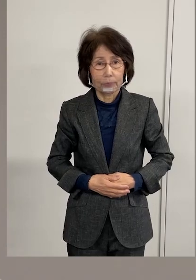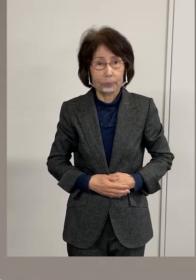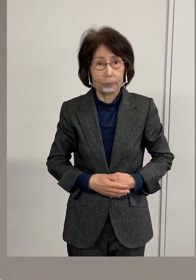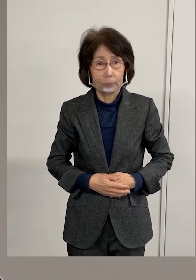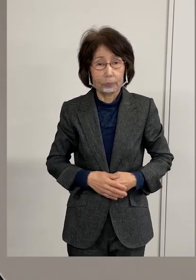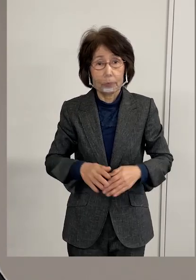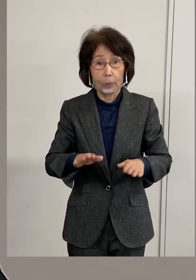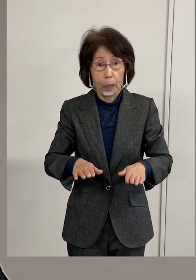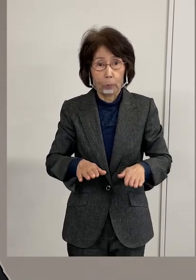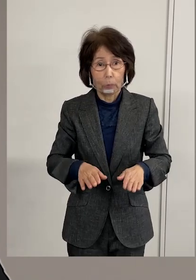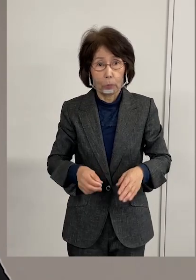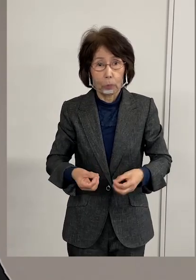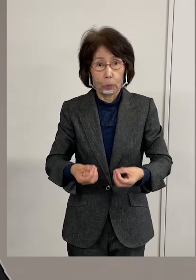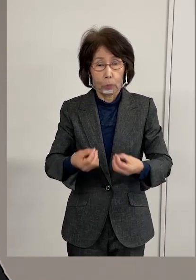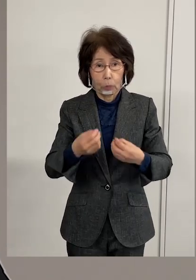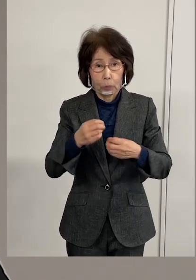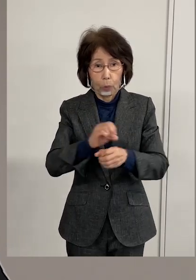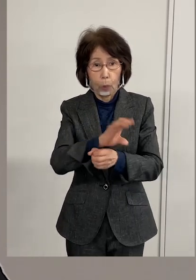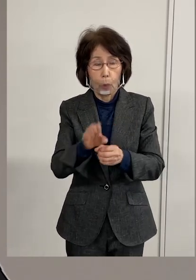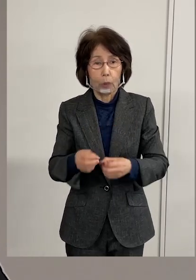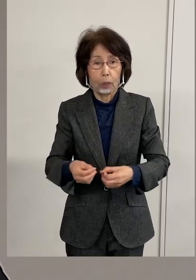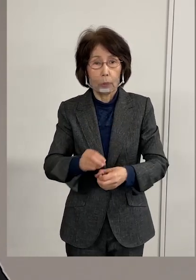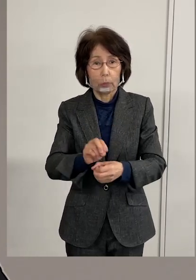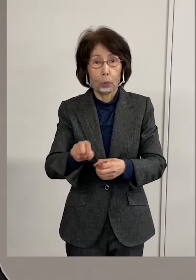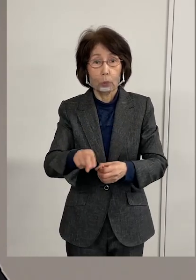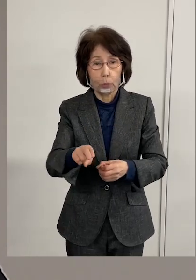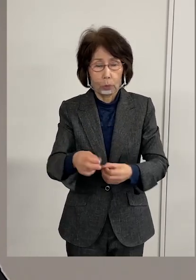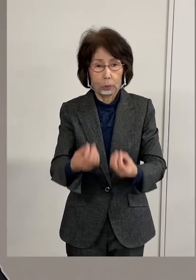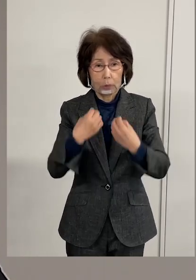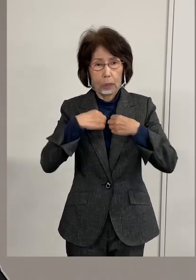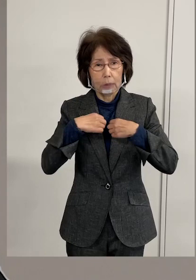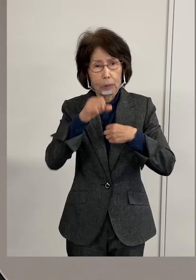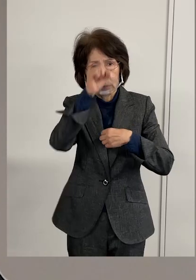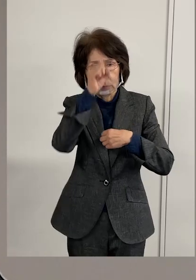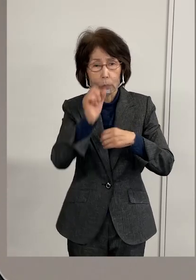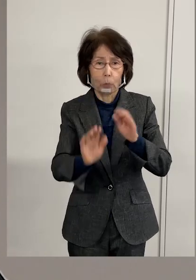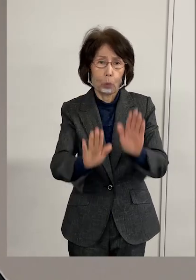染状況ですけれども、高知市も少し落ち着いてきましたので、